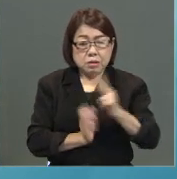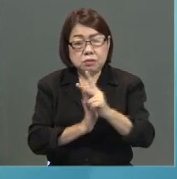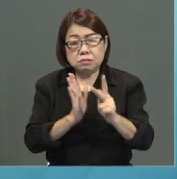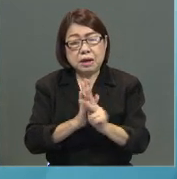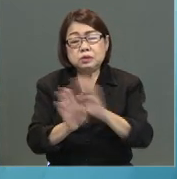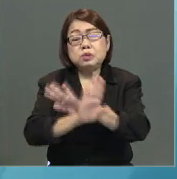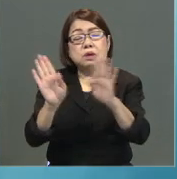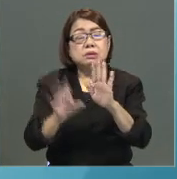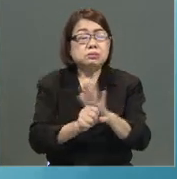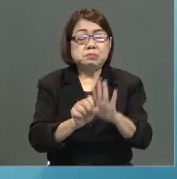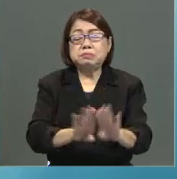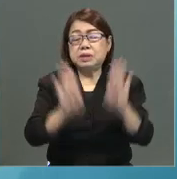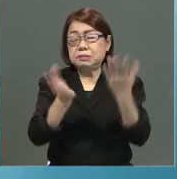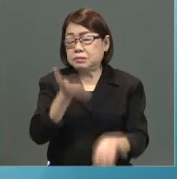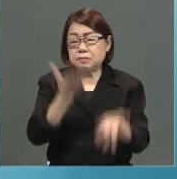มีตัวเลขที่กำลังสูงอยู่ต่างประเทศก็จะอาจจะไหลเข้ามาอยู่ในประเทศไทยเราโรคติดต่อรูปให้ระบาดไม่มีพรมแดนอย่างที่ว่าไงครับสิ่งที่เกิดขึ้นเกิดขึ้นจากความร่วมมือร่วมใจของพี่น้องประชาชนคนไทยกับกับระบบของการจัดการภาครัฐซึ่งเอื้อต่อการควบคุมจัดการของท่านตรงนี้ต้องเหมาะสมกันทั้งสองอย่างนำเรียนว่าวันนี้ทางสเปอร์สคณะกรรมการของสภคอคุยกันนะครับแล้วก็ปรึกษากันแล้วก็เห็นชอบครับให้มีการเสนอข้อเสนอนี้ต่อ